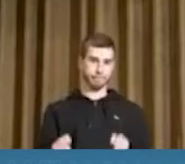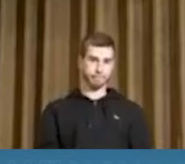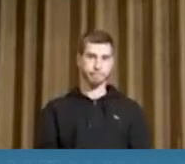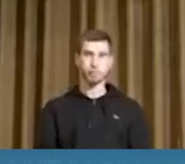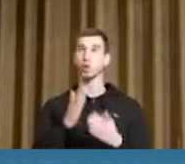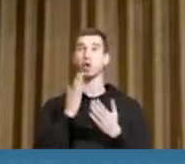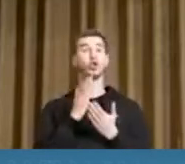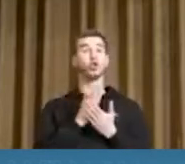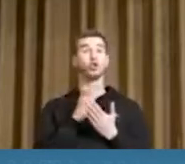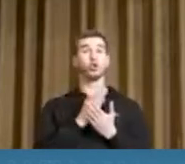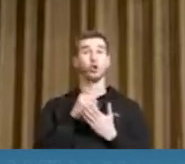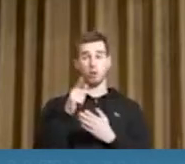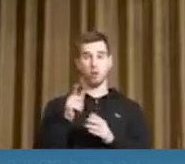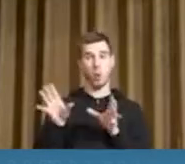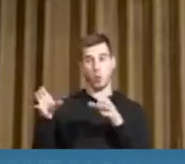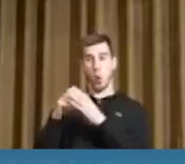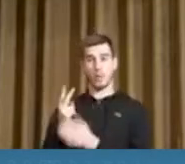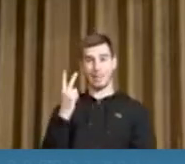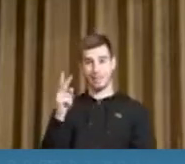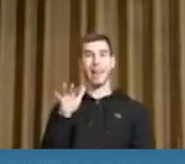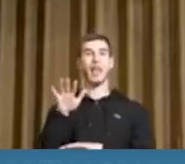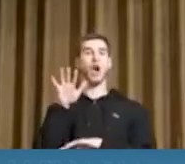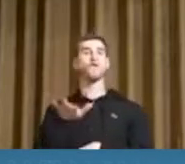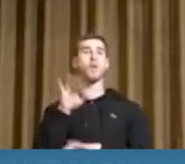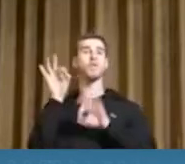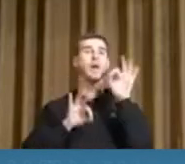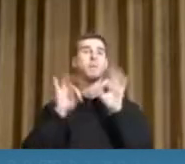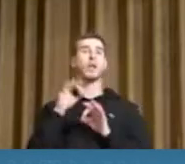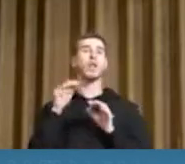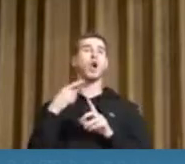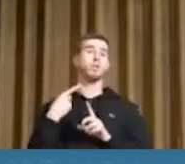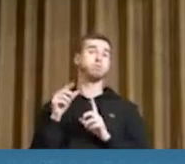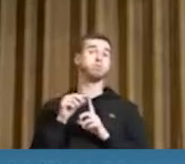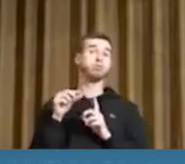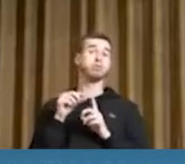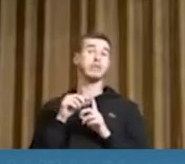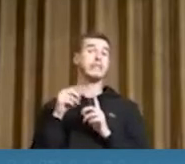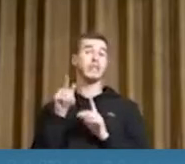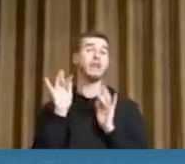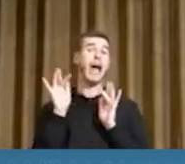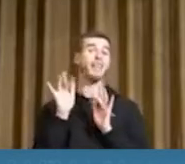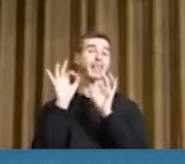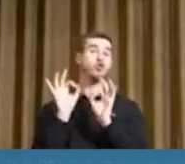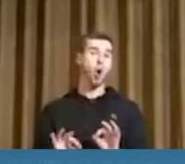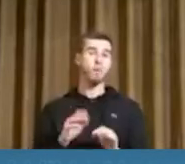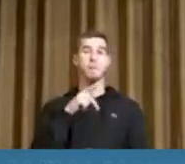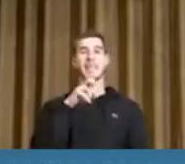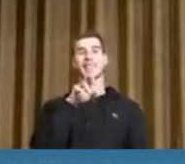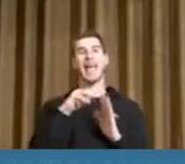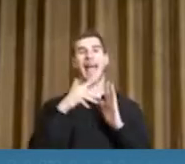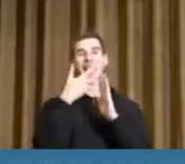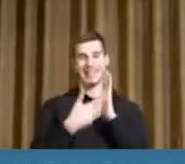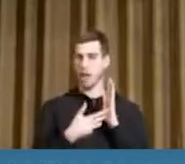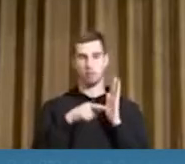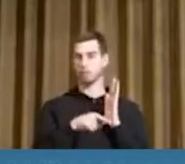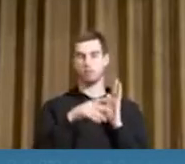15% positive Antikörper in der Kohorte 2, um das nur mal am Rande zu erwähnen. Und da ist eben einfach der positive PCR-Test entweder